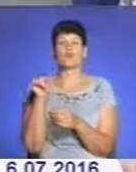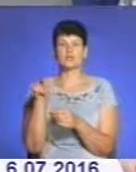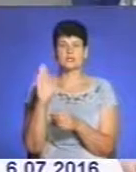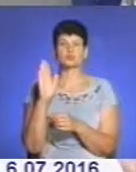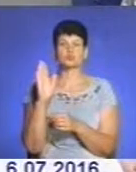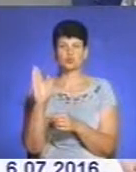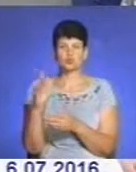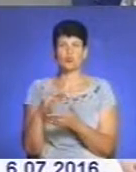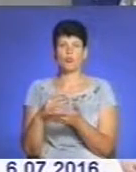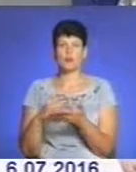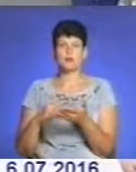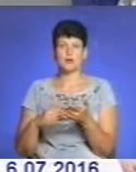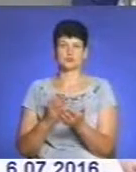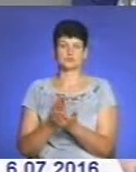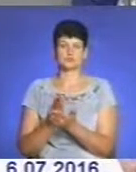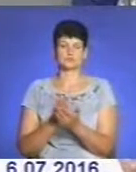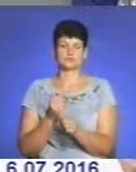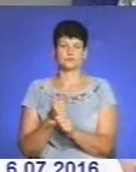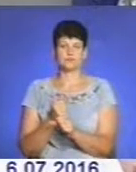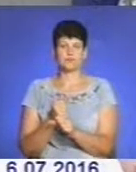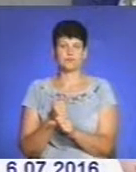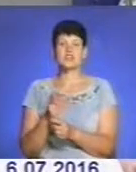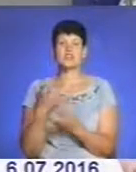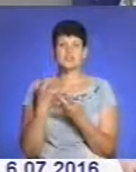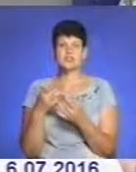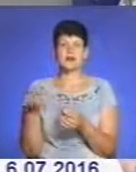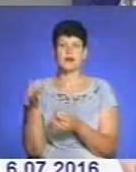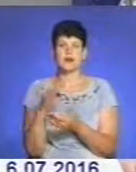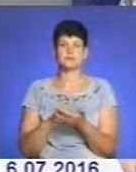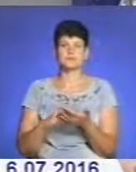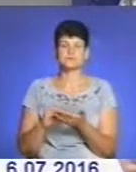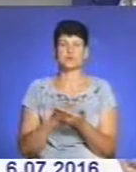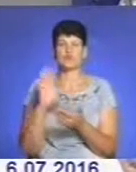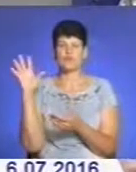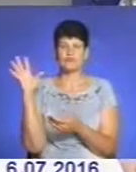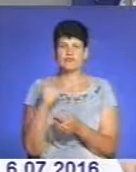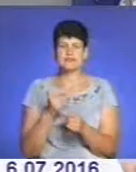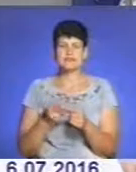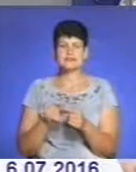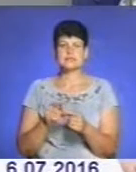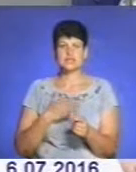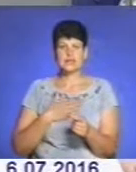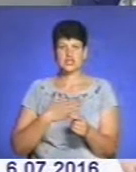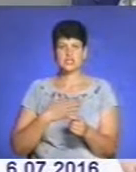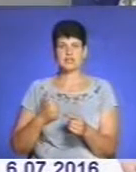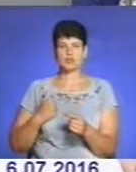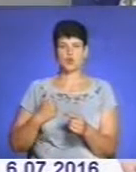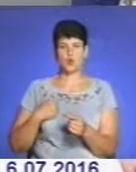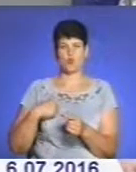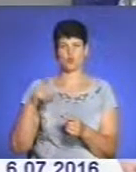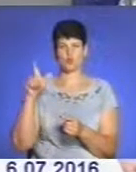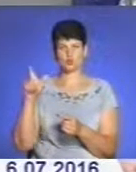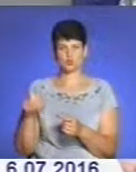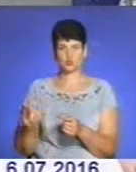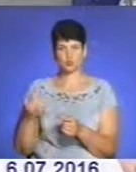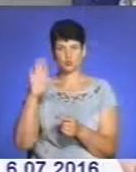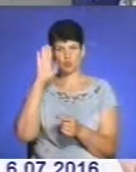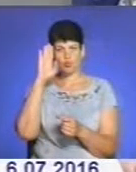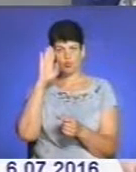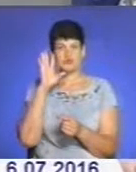будуть в подальшому нести службу. Ще раз наголошую, що всі ці наші військовослужбовці в зону бойових дій вони